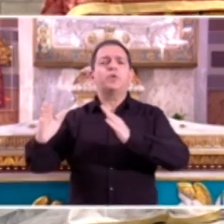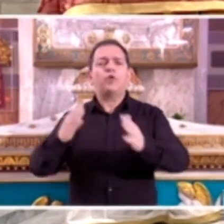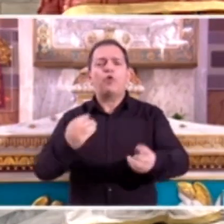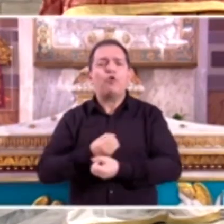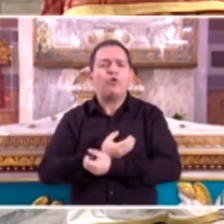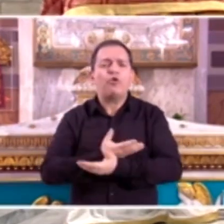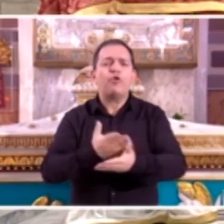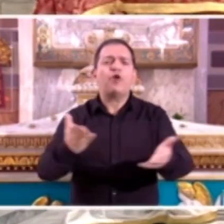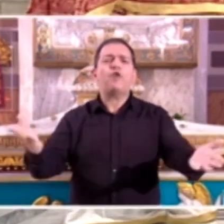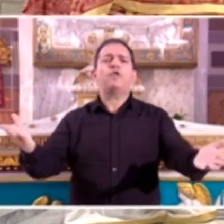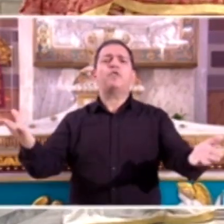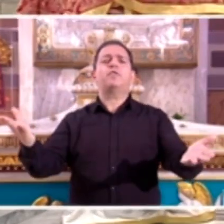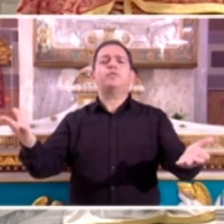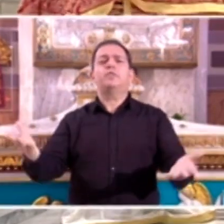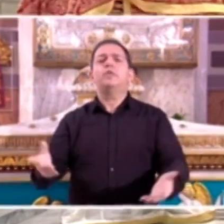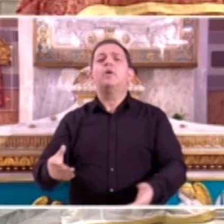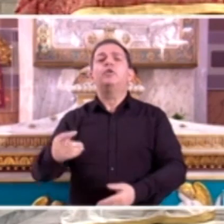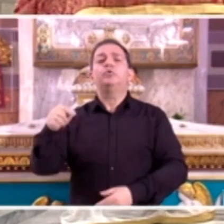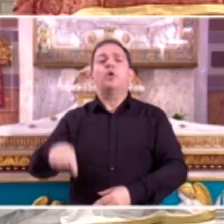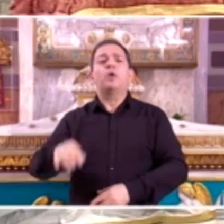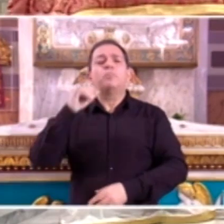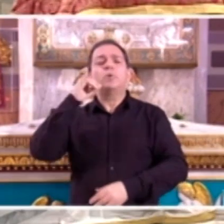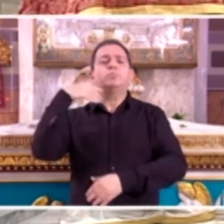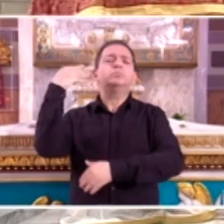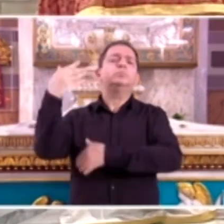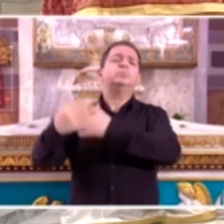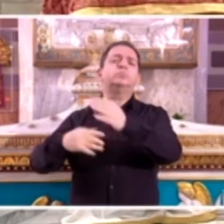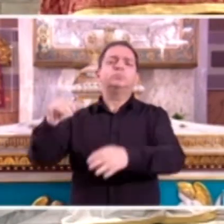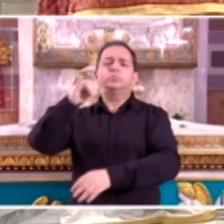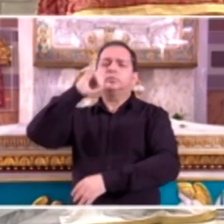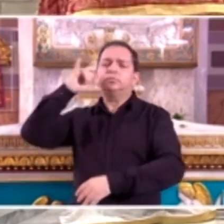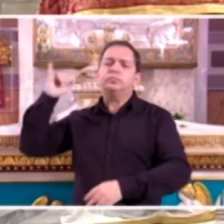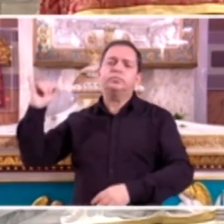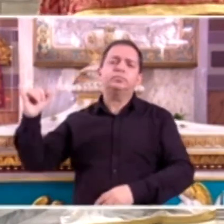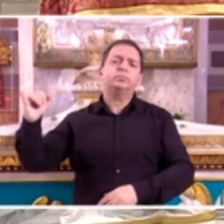Και φιλανθρωπία πάντοτε νυν και αΐ και εις τους αιώνας των